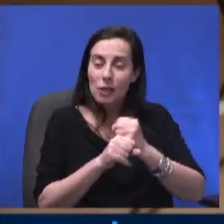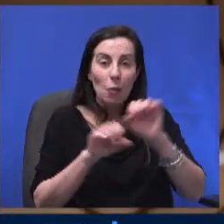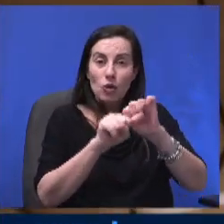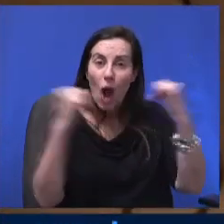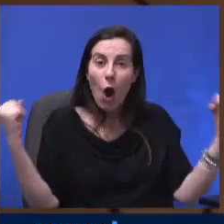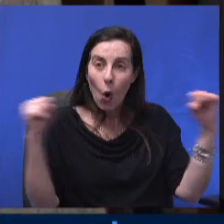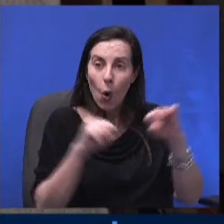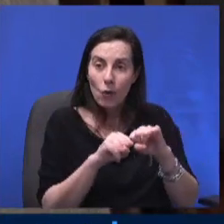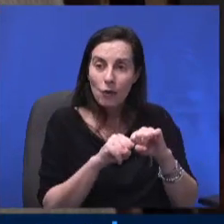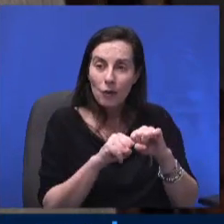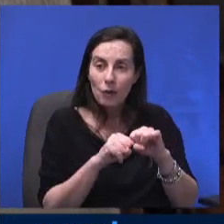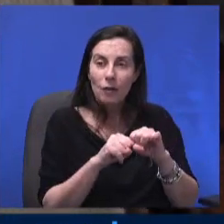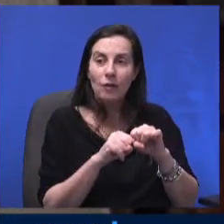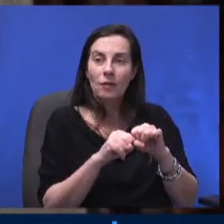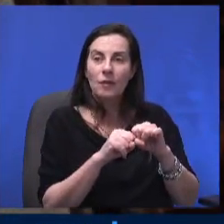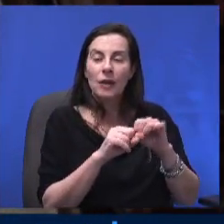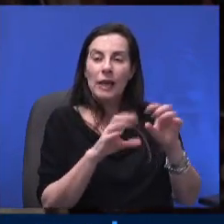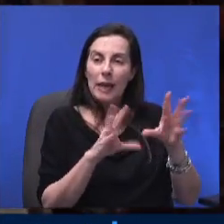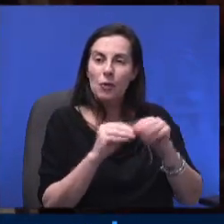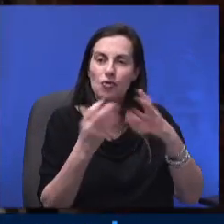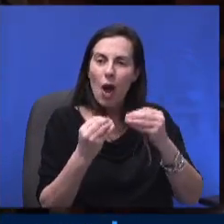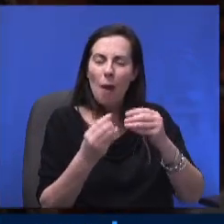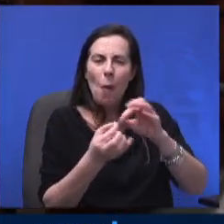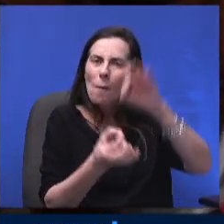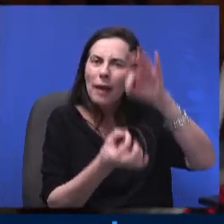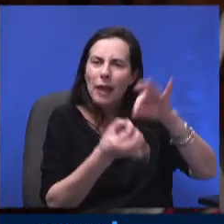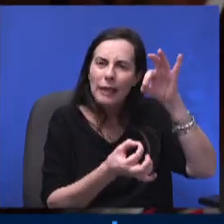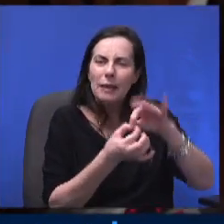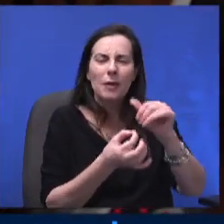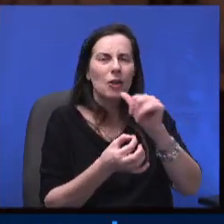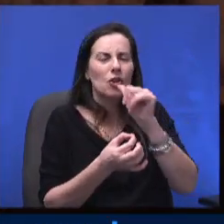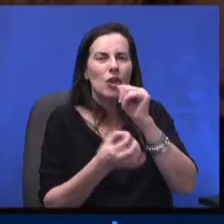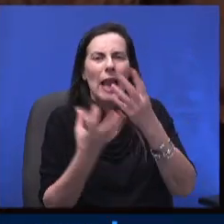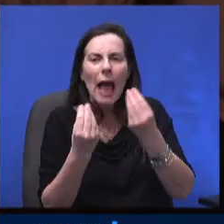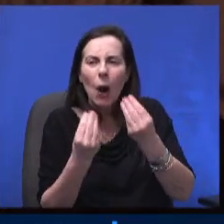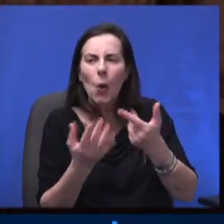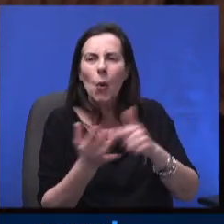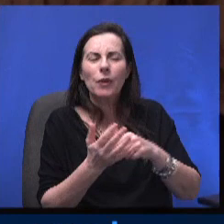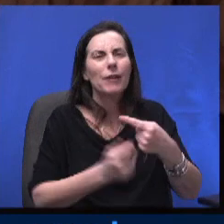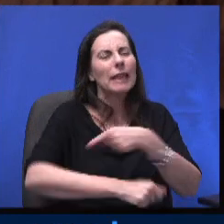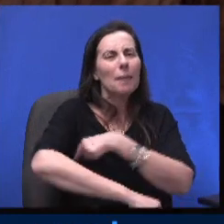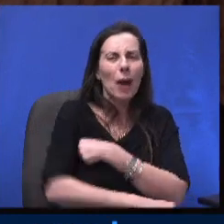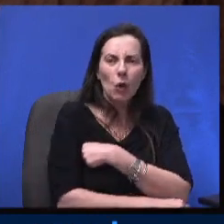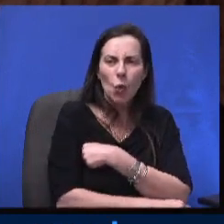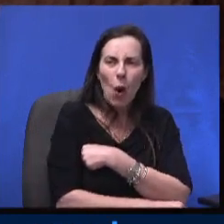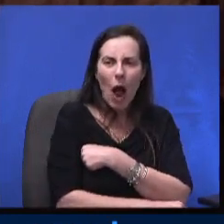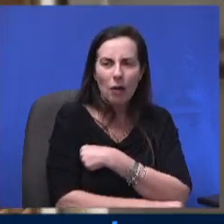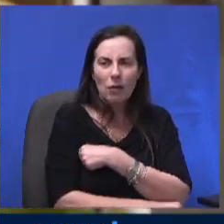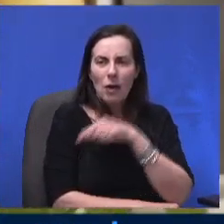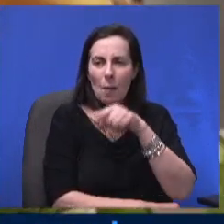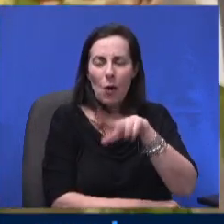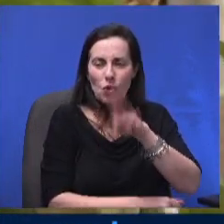עם, יש פה המון מדדים של לחות ושל טמפרטורה. כאן אנחנו מגדלים